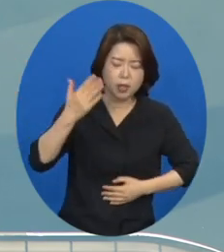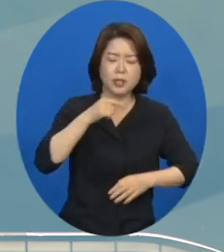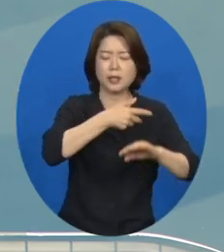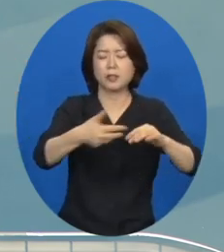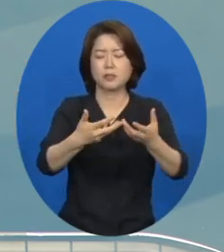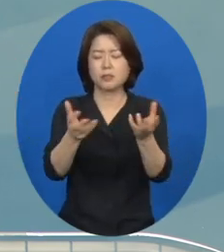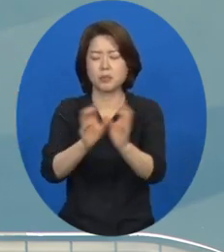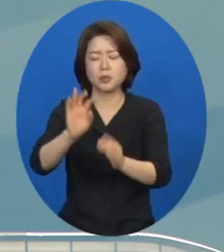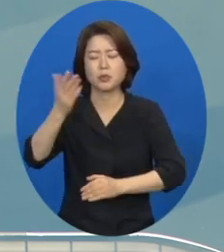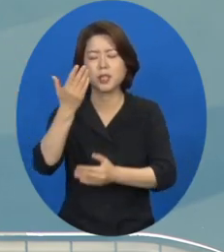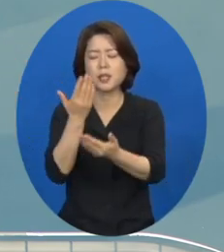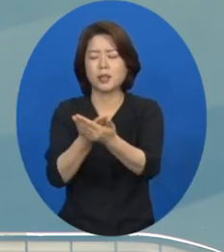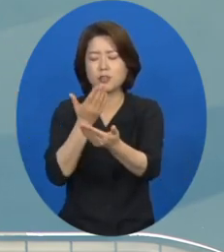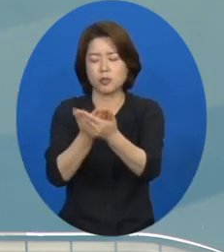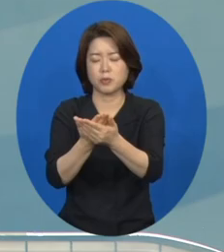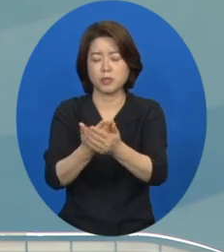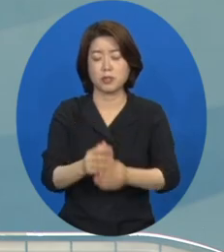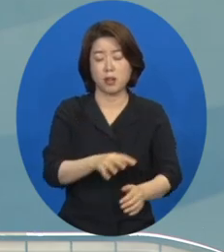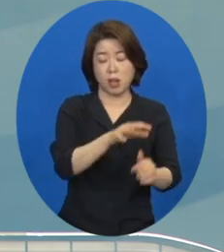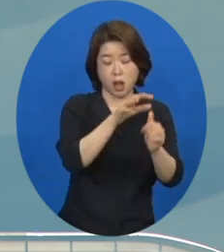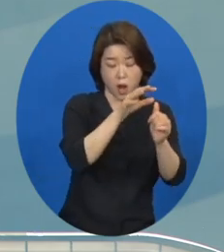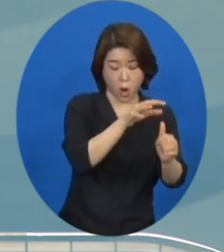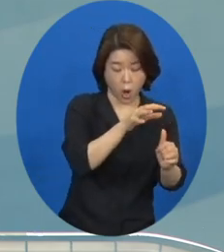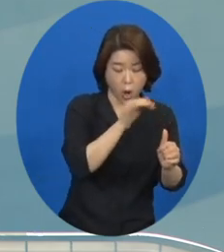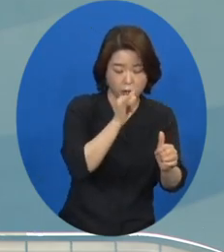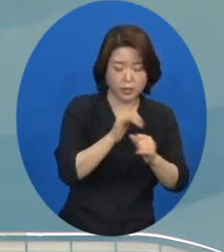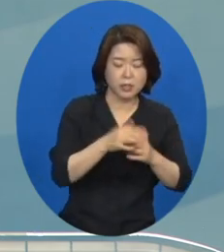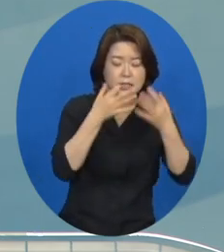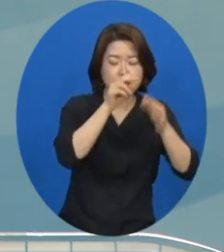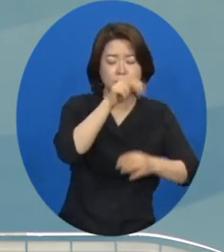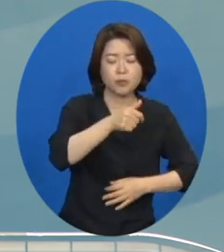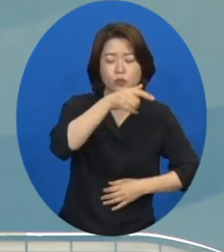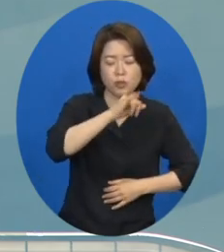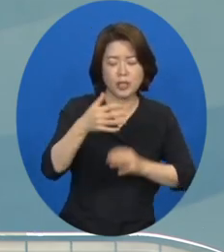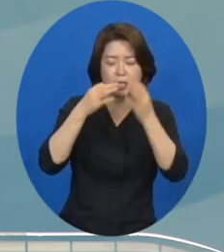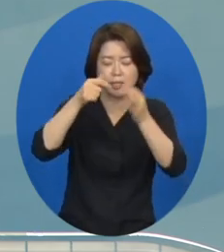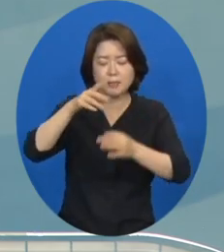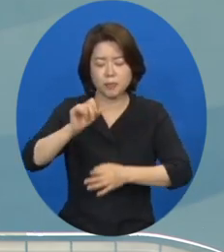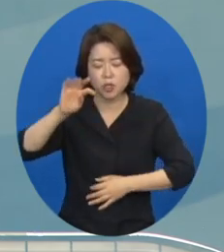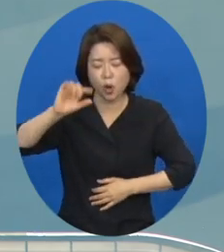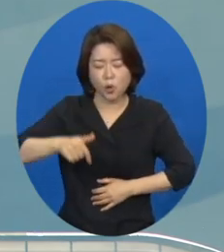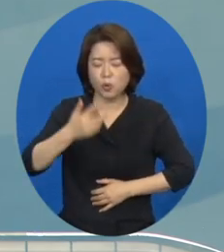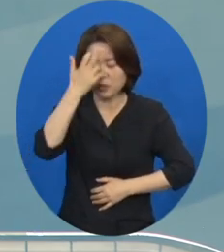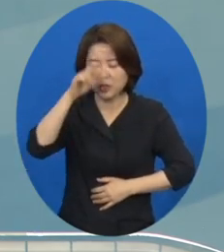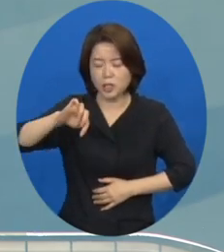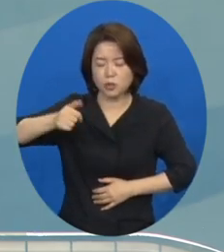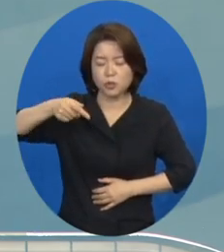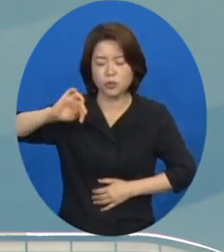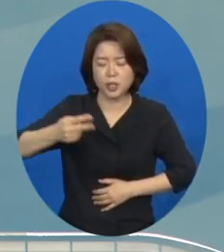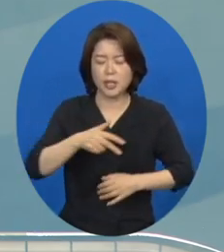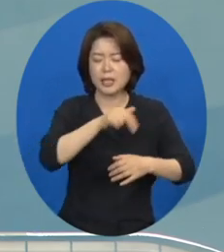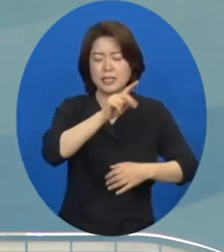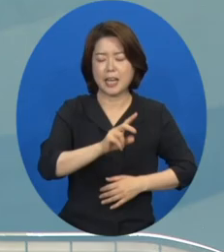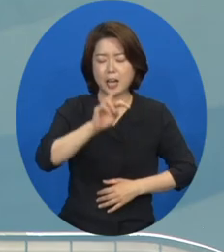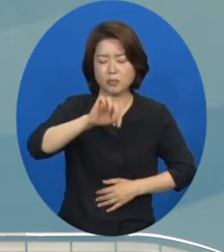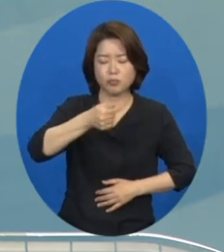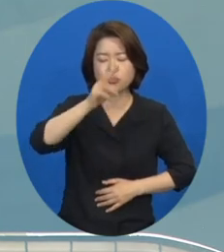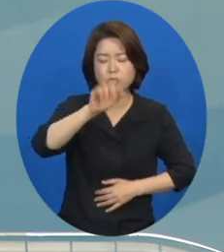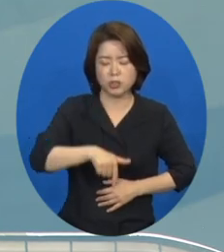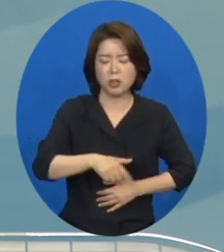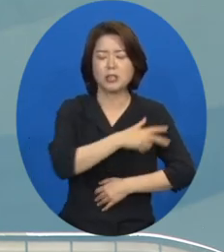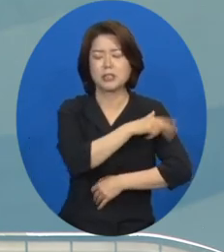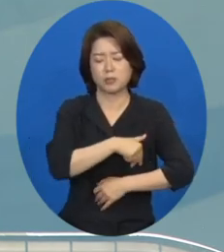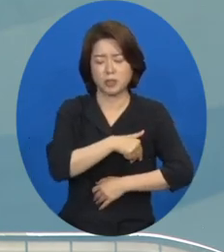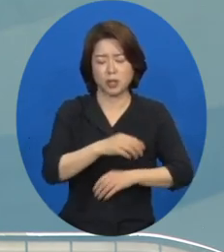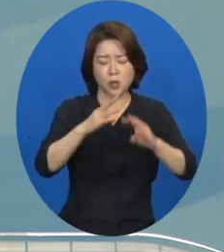되게 해주소서. 억류되어 있는 김국기 목사님, 김종무 목사님, 최충일 선교사님과 장문석 집사님